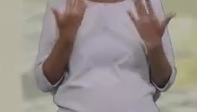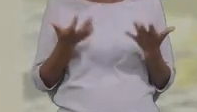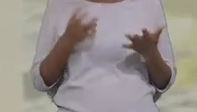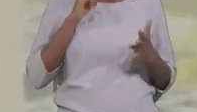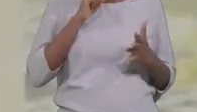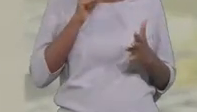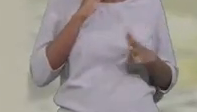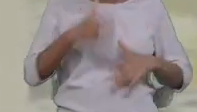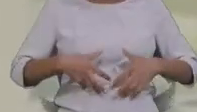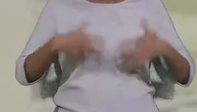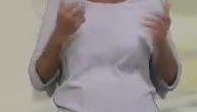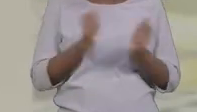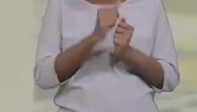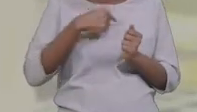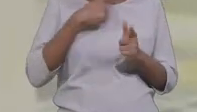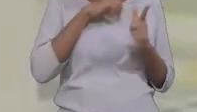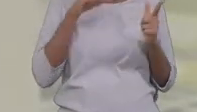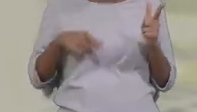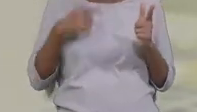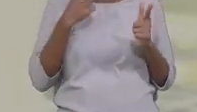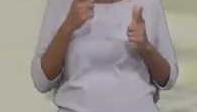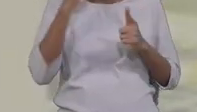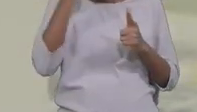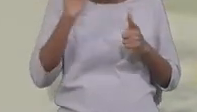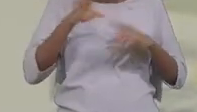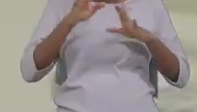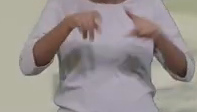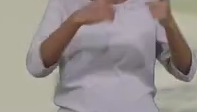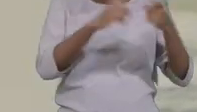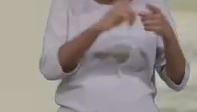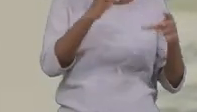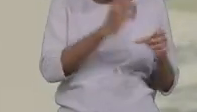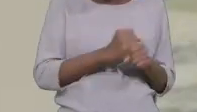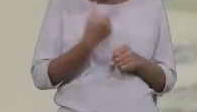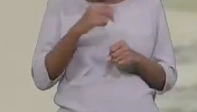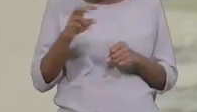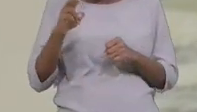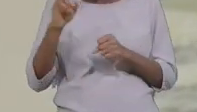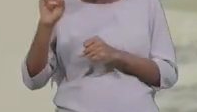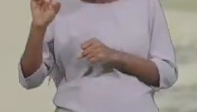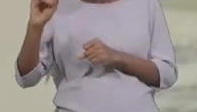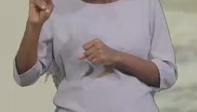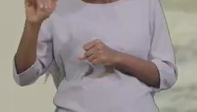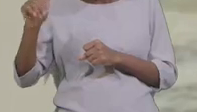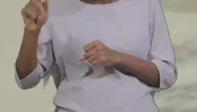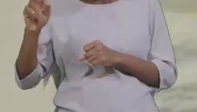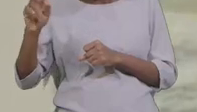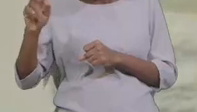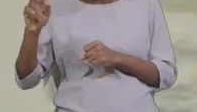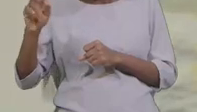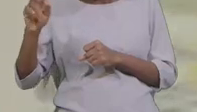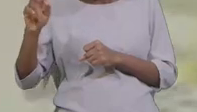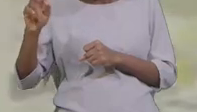pas, ne sois pas en colère. Hein. Le Seigneur dit, pourquoi est-ce que tu es allé prendre la vigne de Néboth? Non,